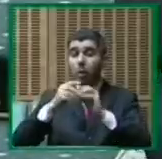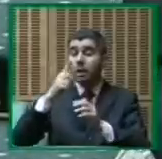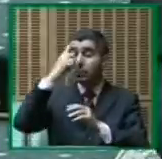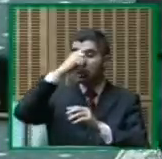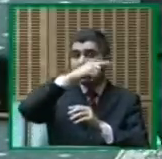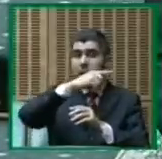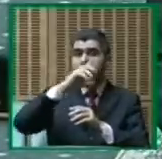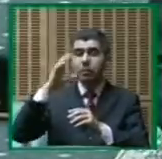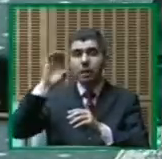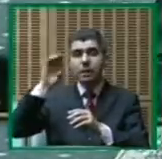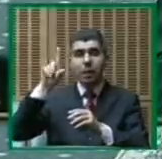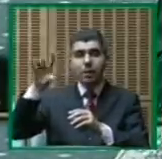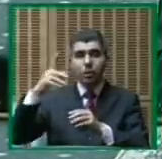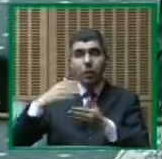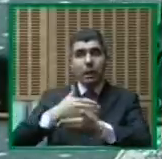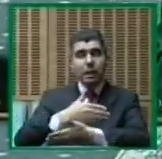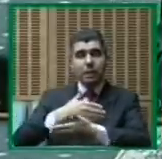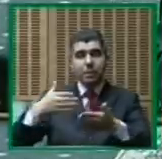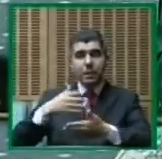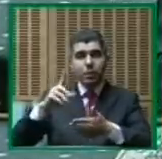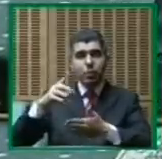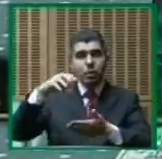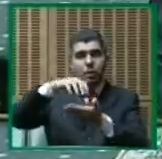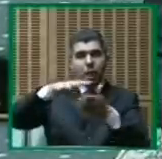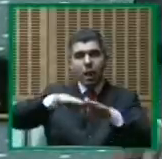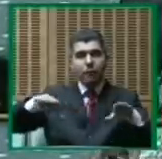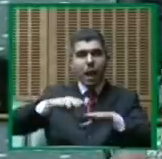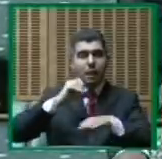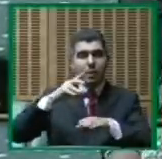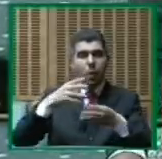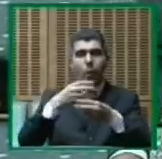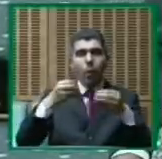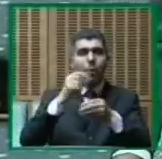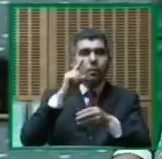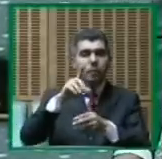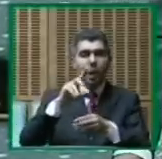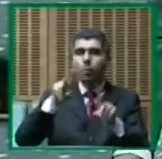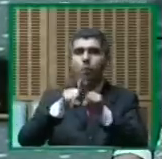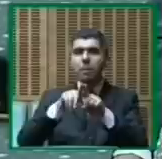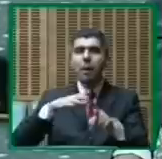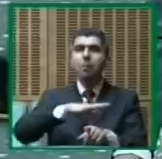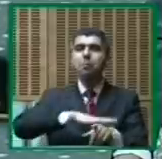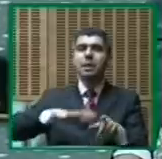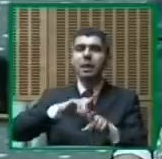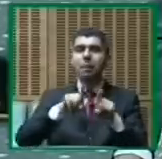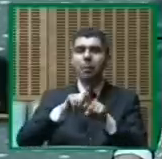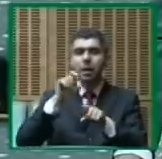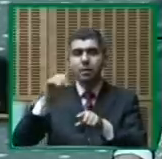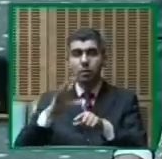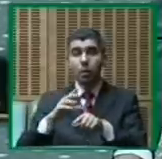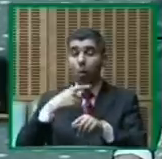المشكل العقاري، مدينه بحال الدار البيضاء فيها مشكل عقاري كبير على غرار عكس المدن الاخرى، ومع ذلك يعني